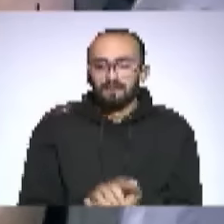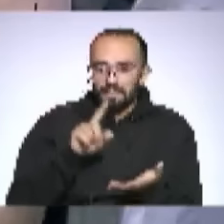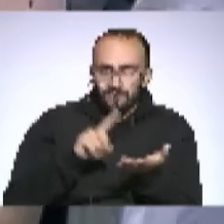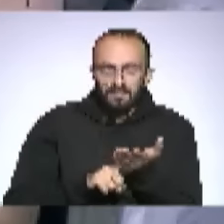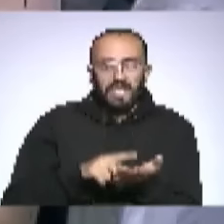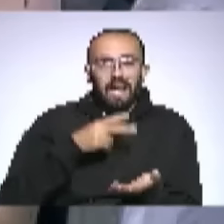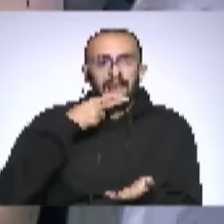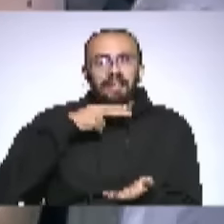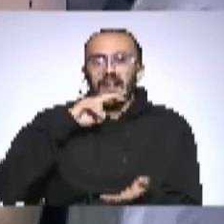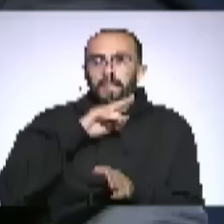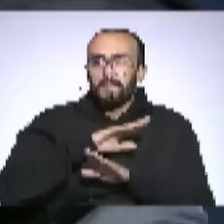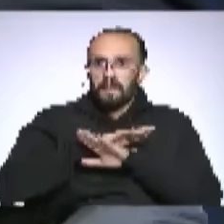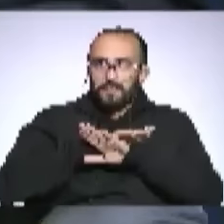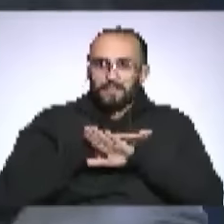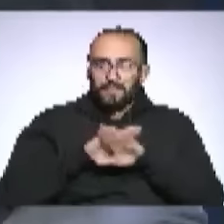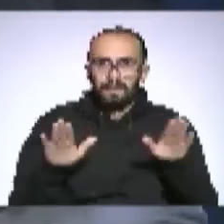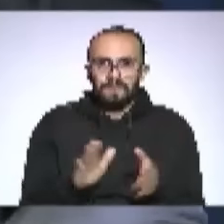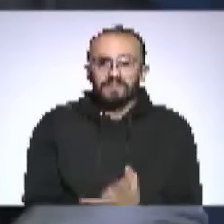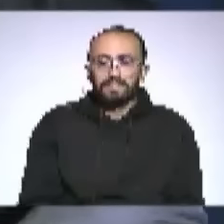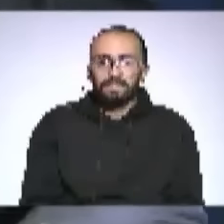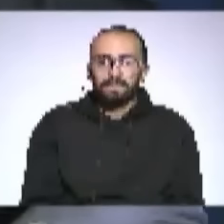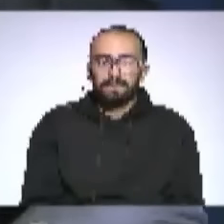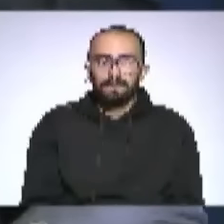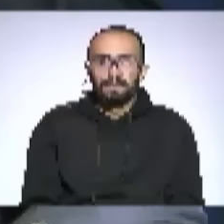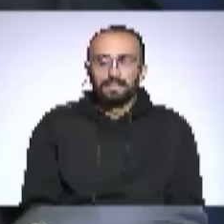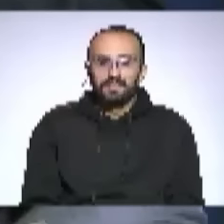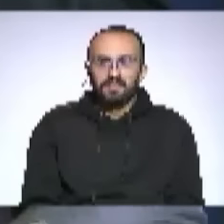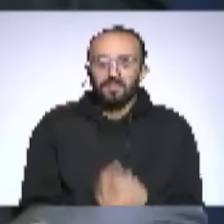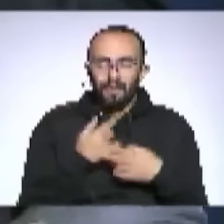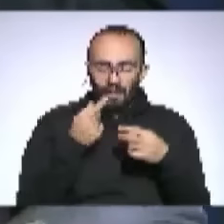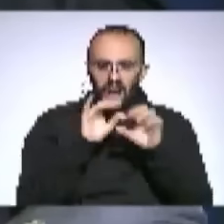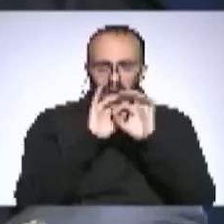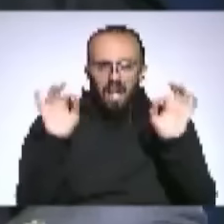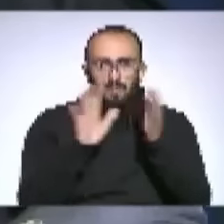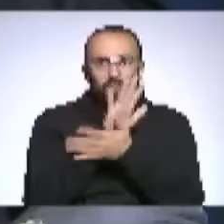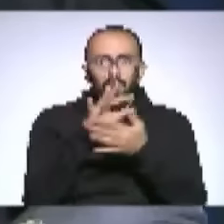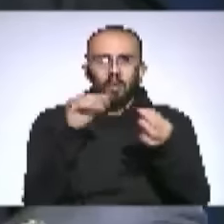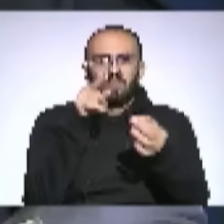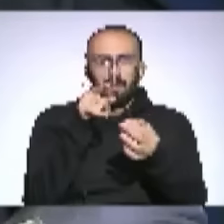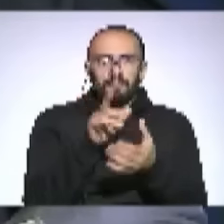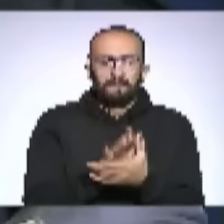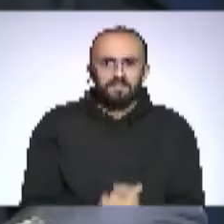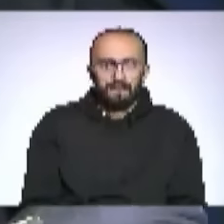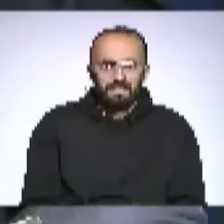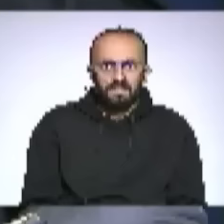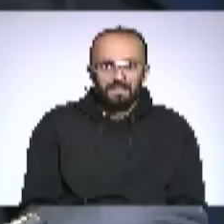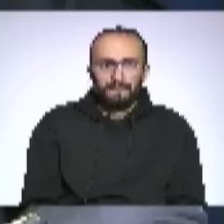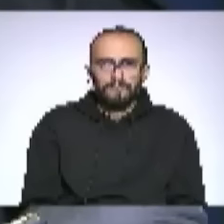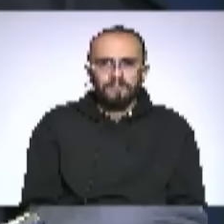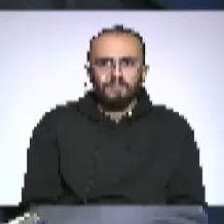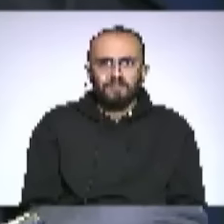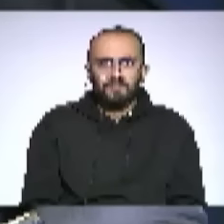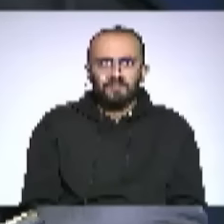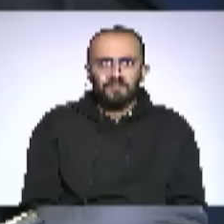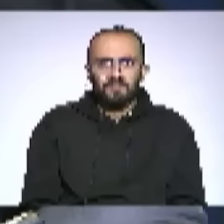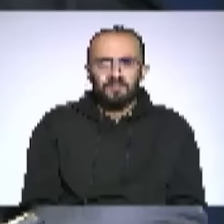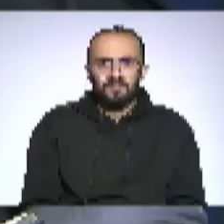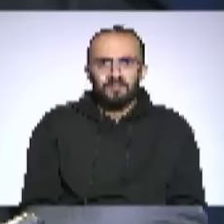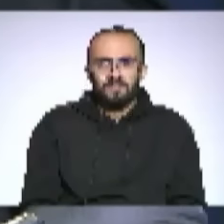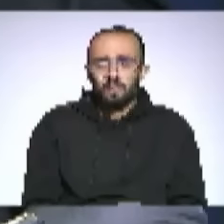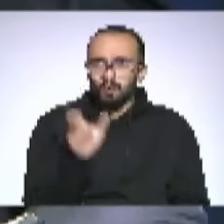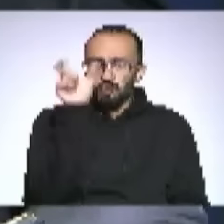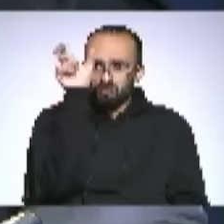لس ام خلينا نتكلم بقى ن حلل الموضوع ام اا